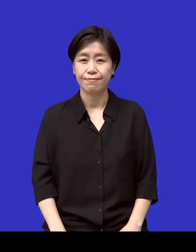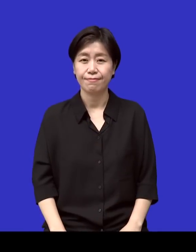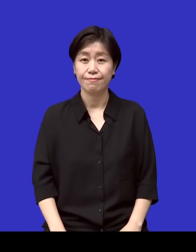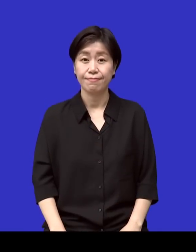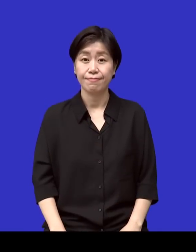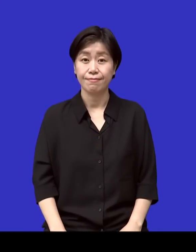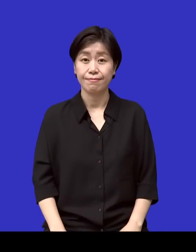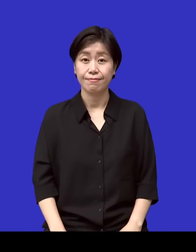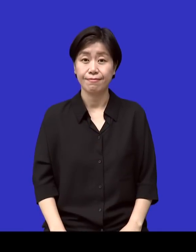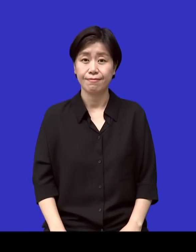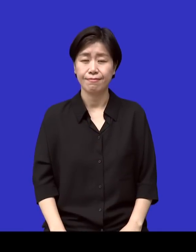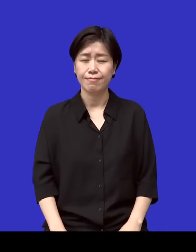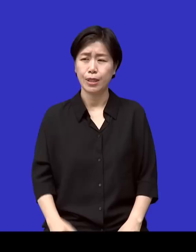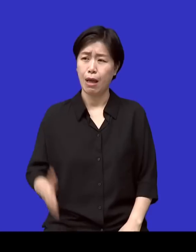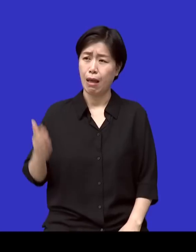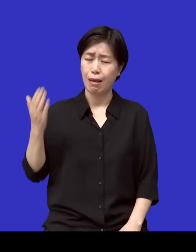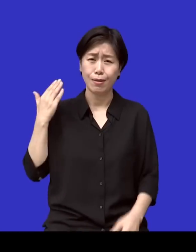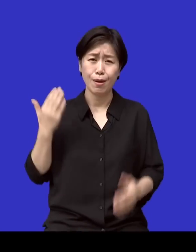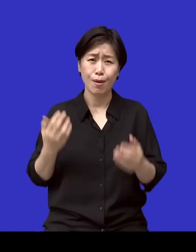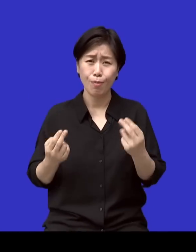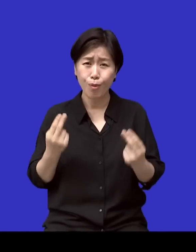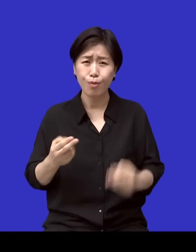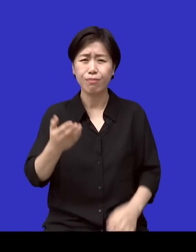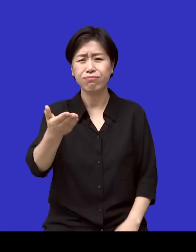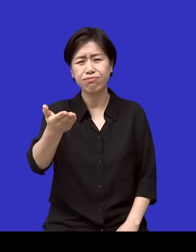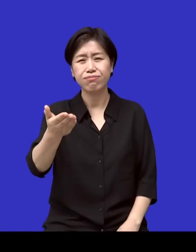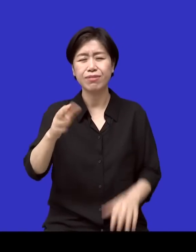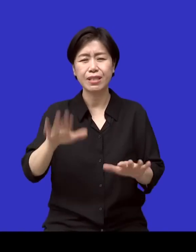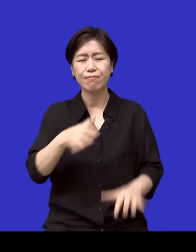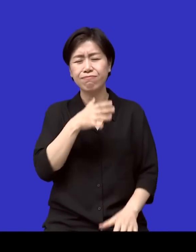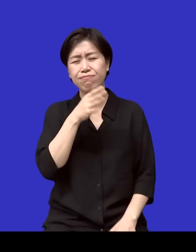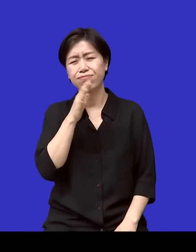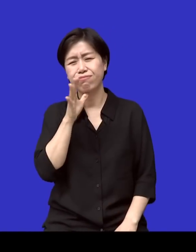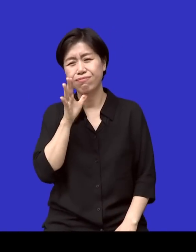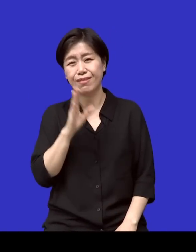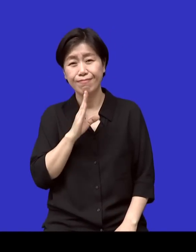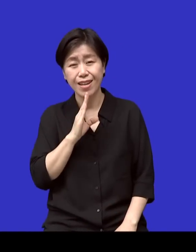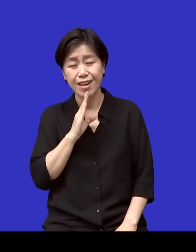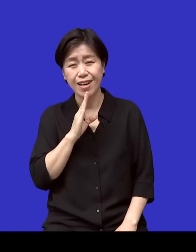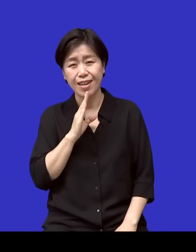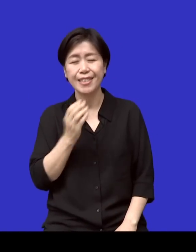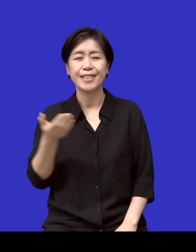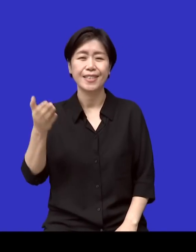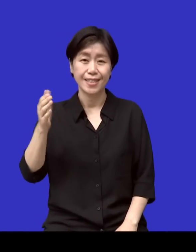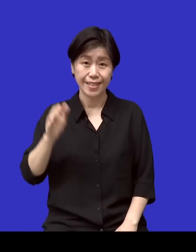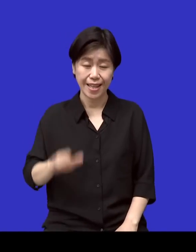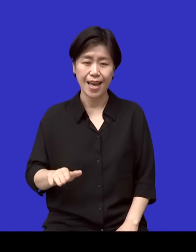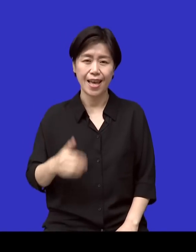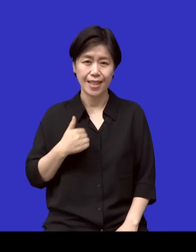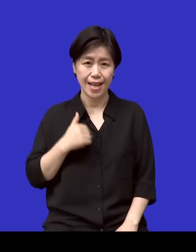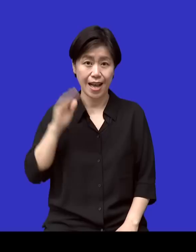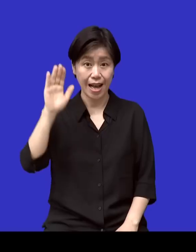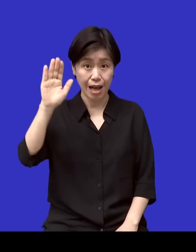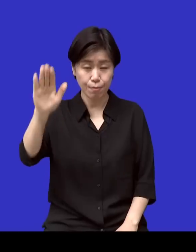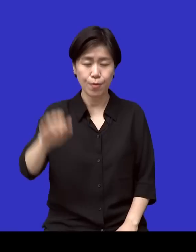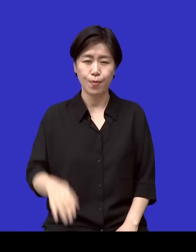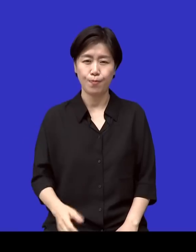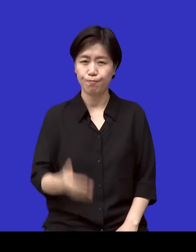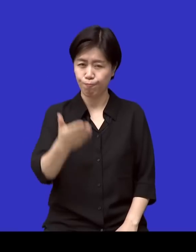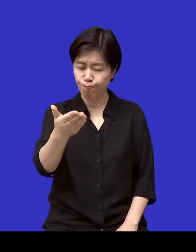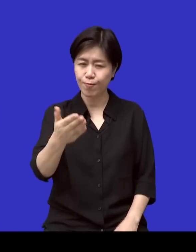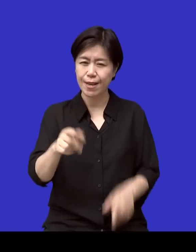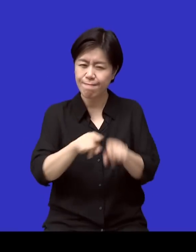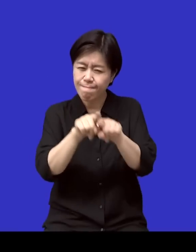할머니가 옛날에 비해 지금 많이 노쇠하셨지만 앞으로 제가 더 좋은 곳도 많이 데리고